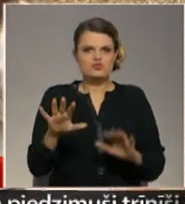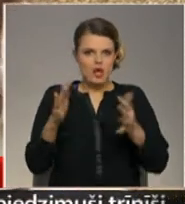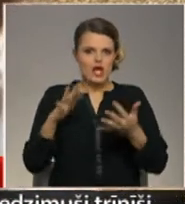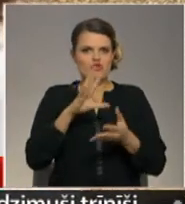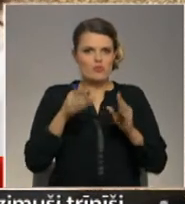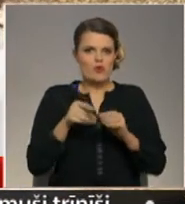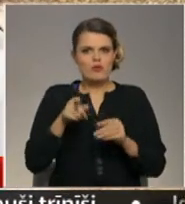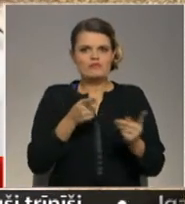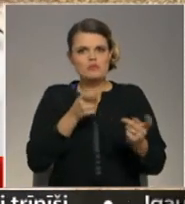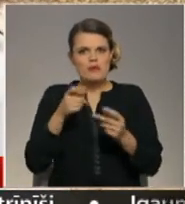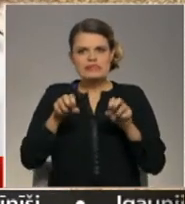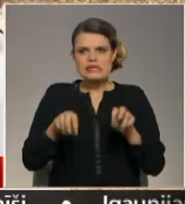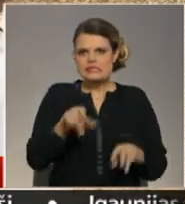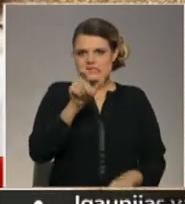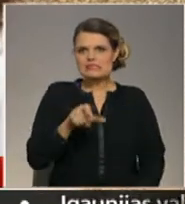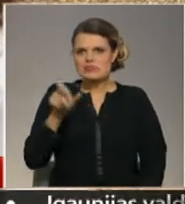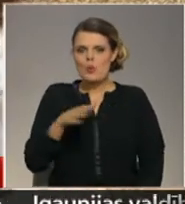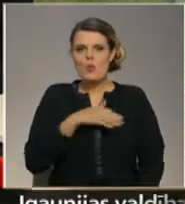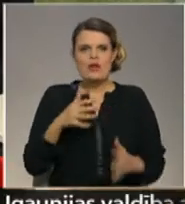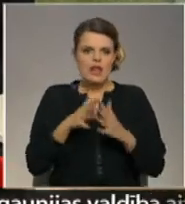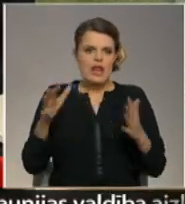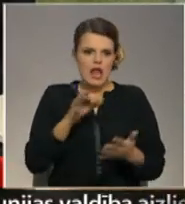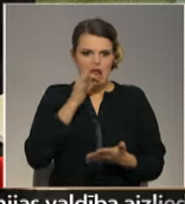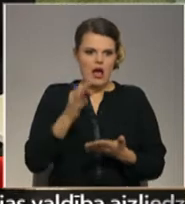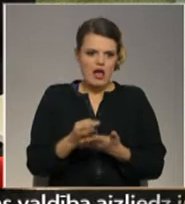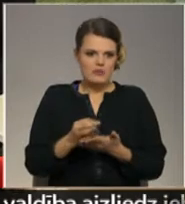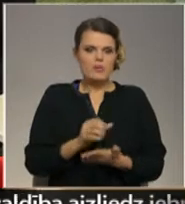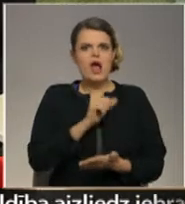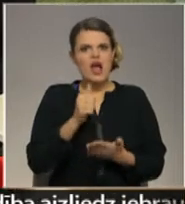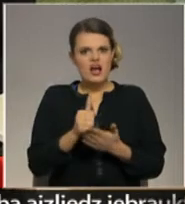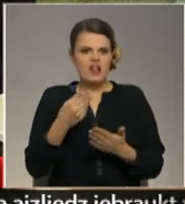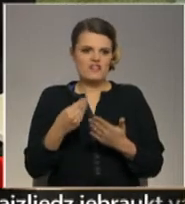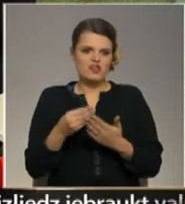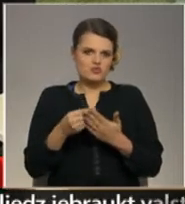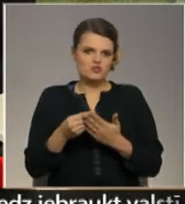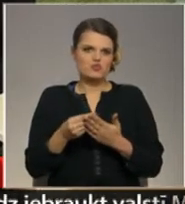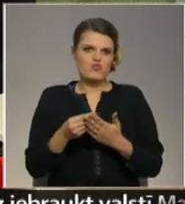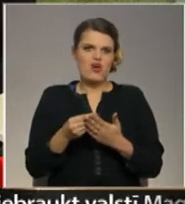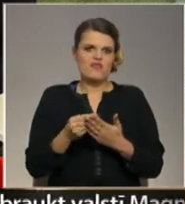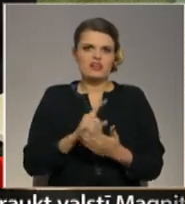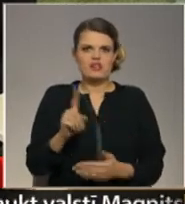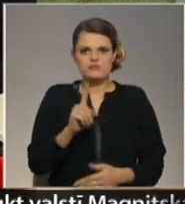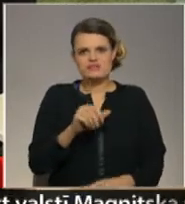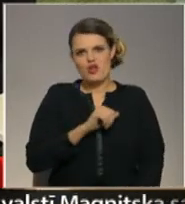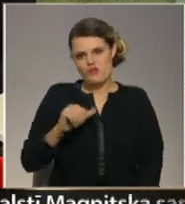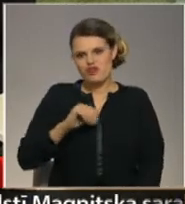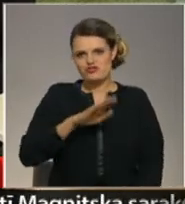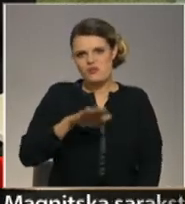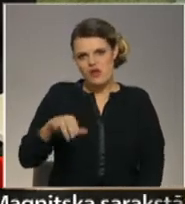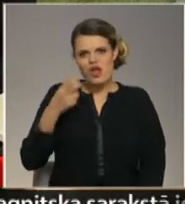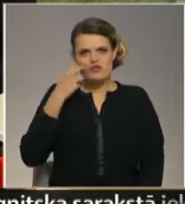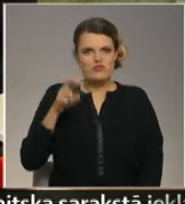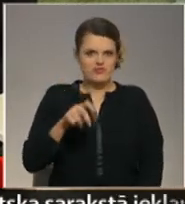kopumā, viņš piesaista šo speciālistu un tā ir ļoti, ļoti liela atbildība. Tas galvenais novērtējums jau ir tie paši bērni un tie